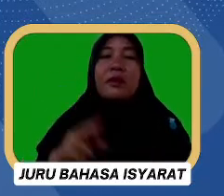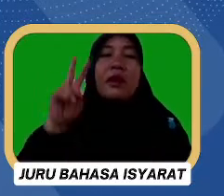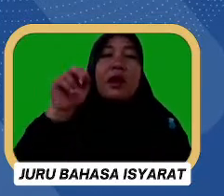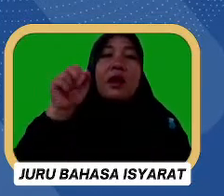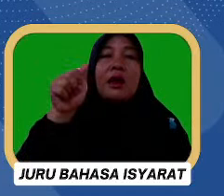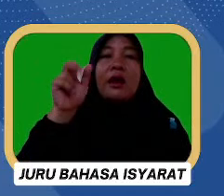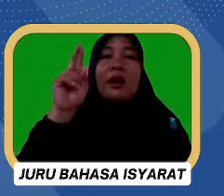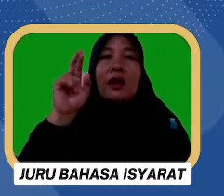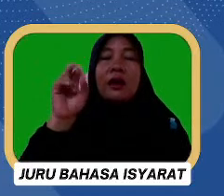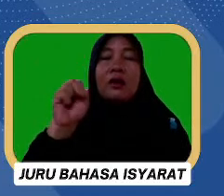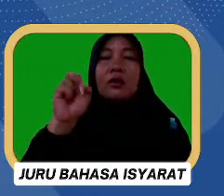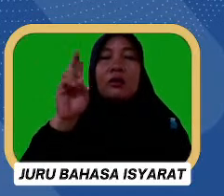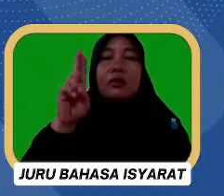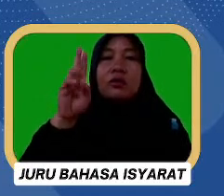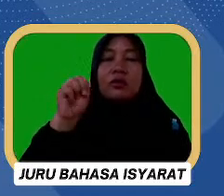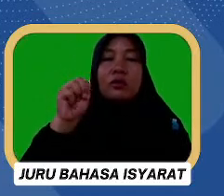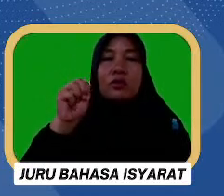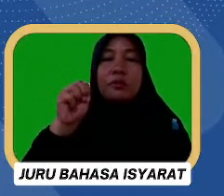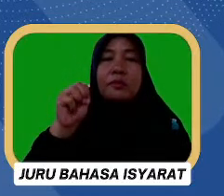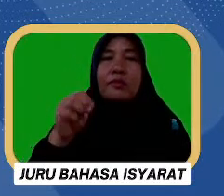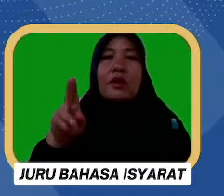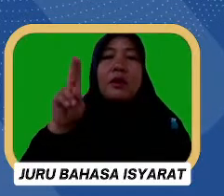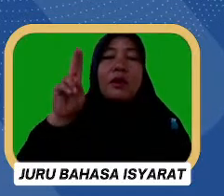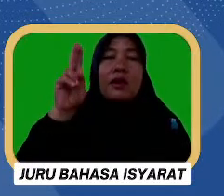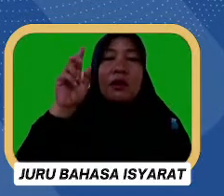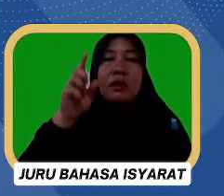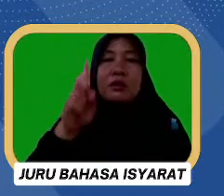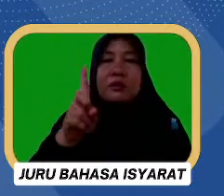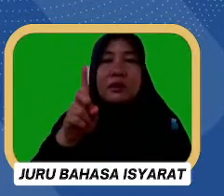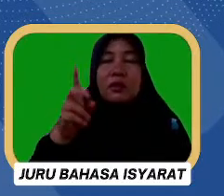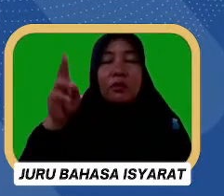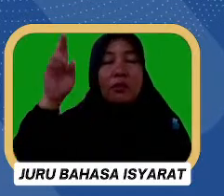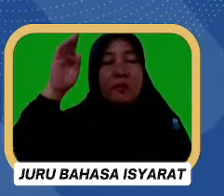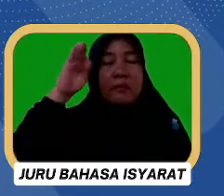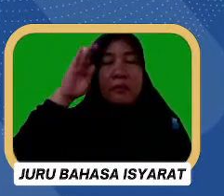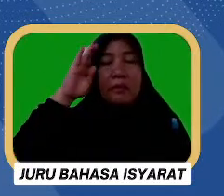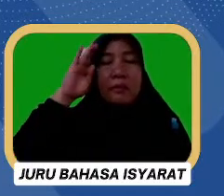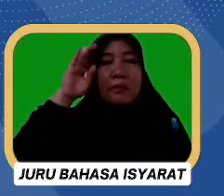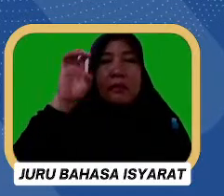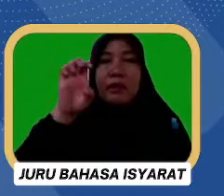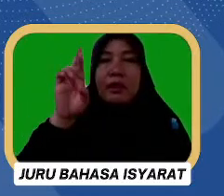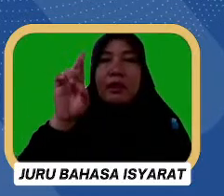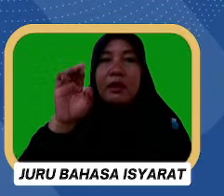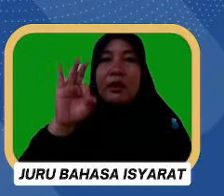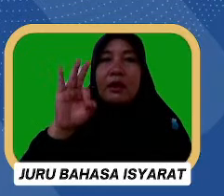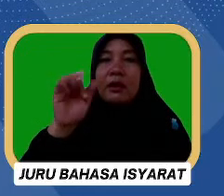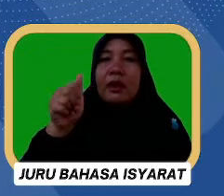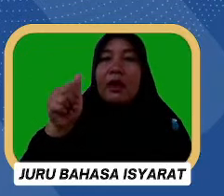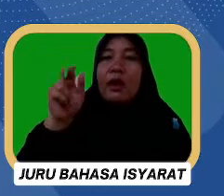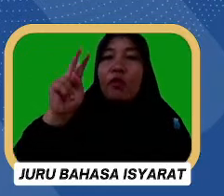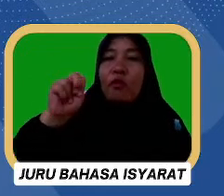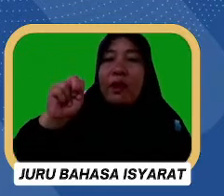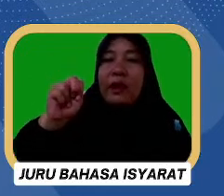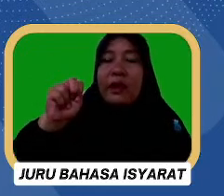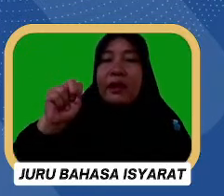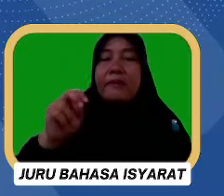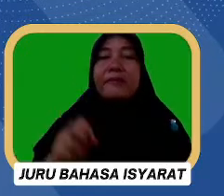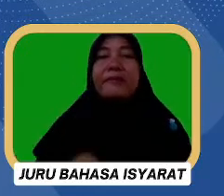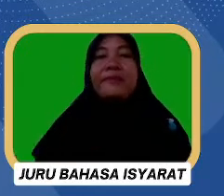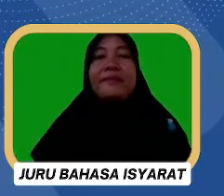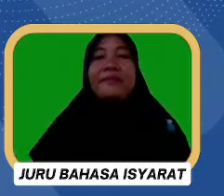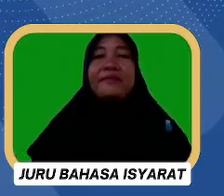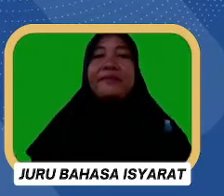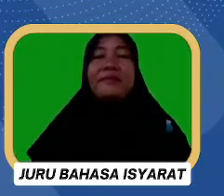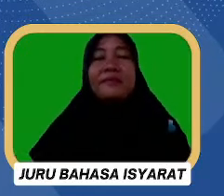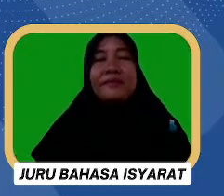Bapak Ervan Hasmin, selaku Kepala Unit ICT Universitas Dipa Makassar. Ada yang kami